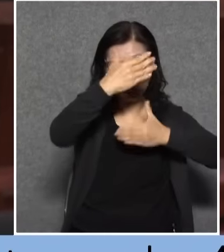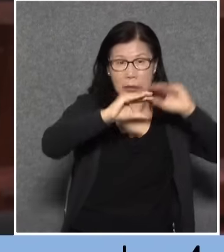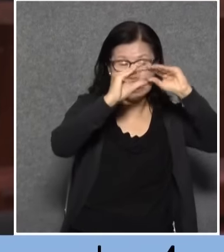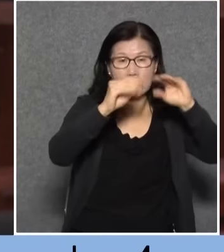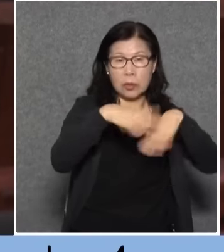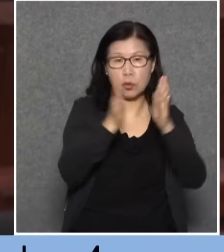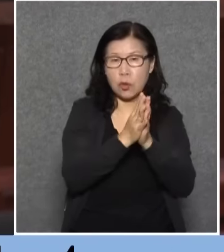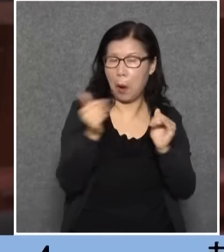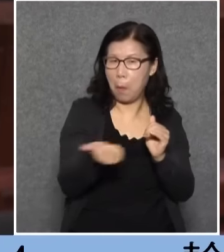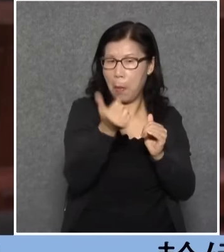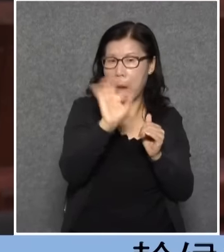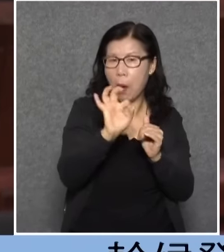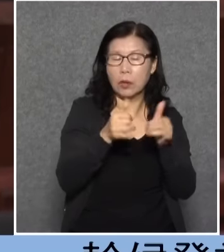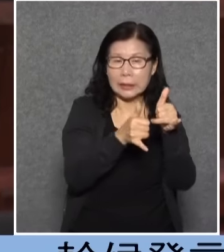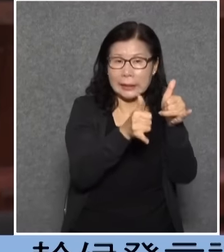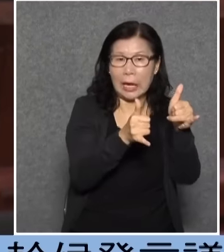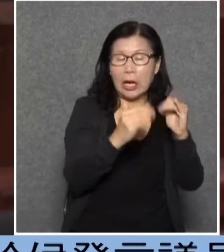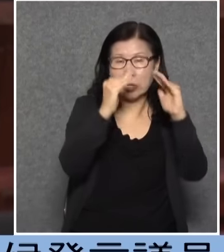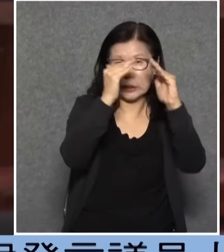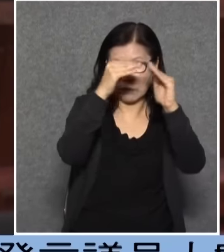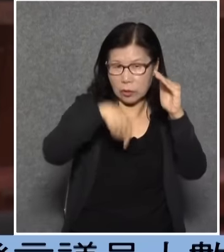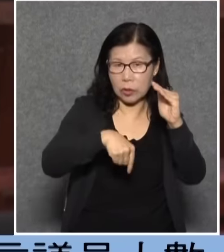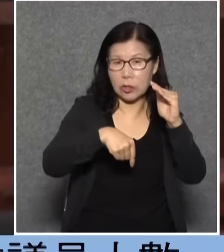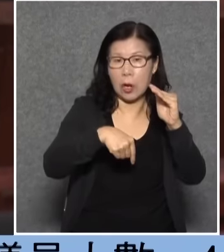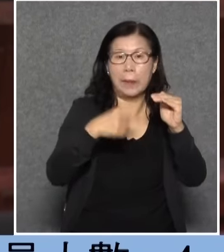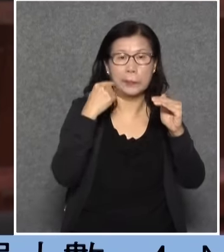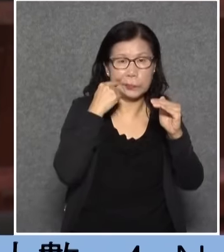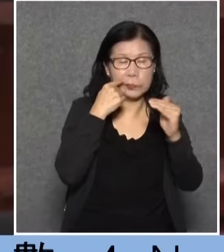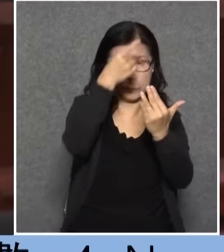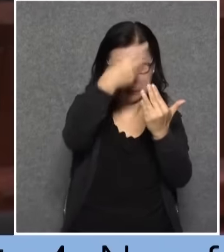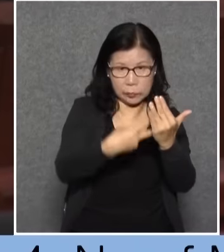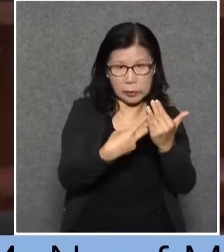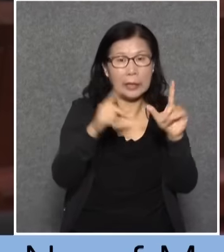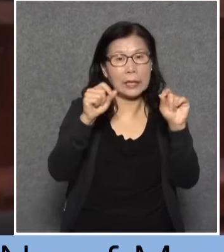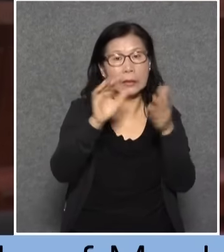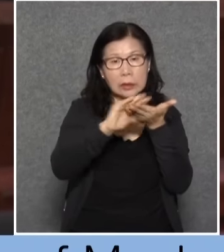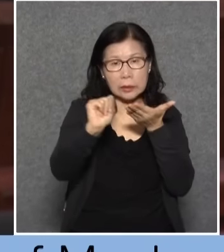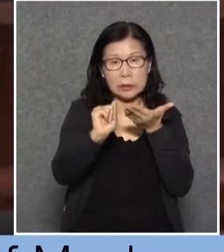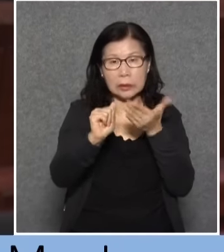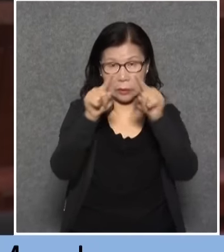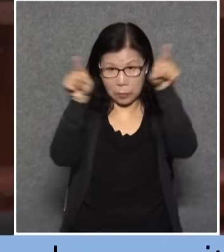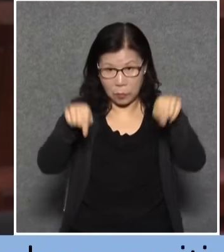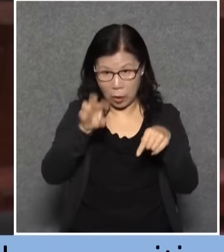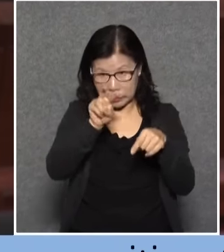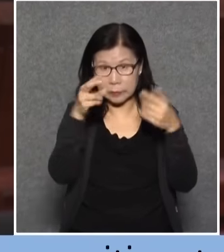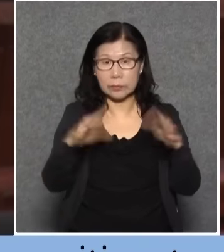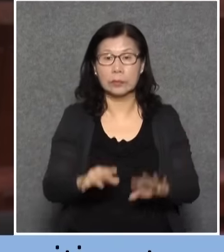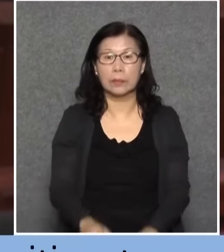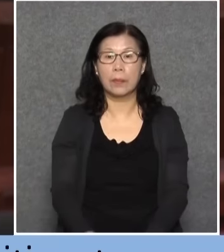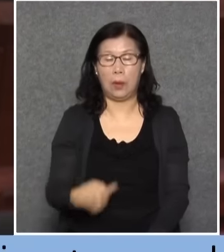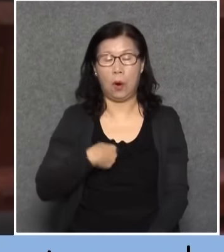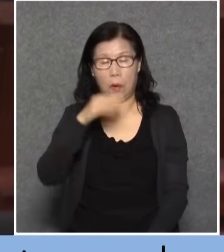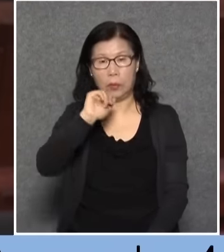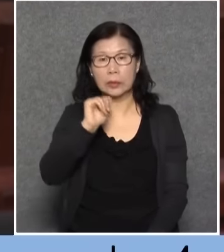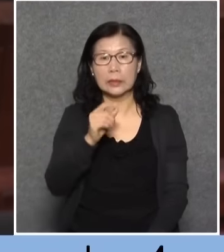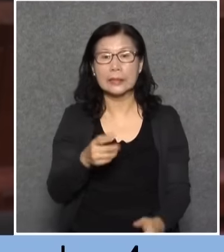全遵從政府內部程序規定的原因詳情。在4月他的報告之後，我們認為